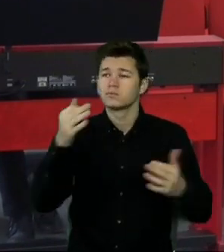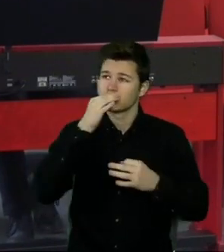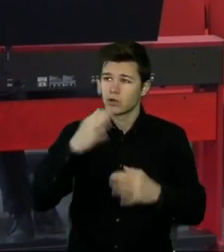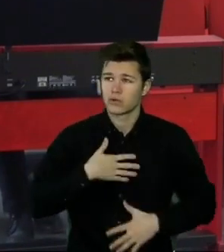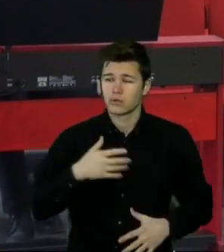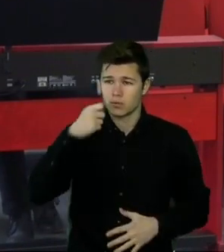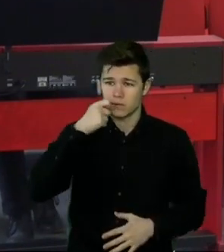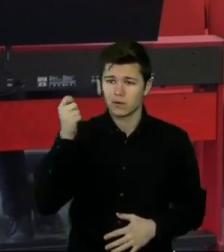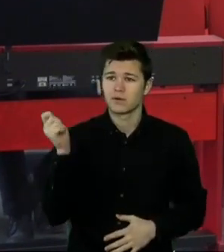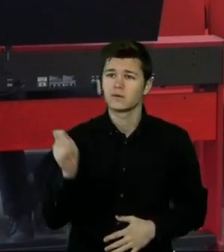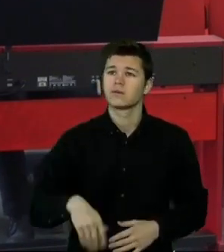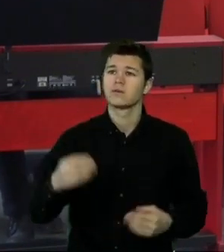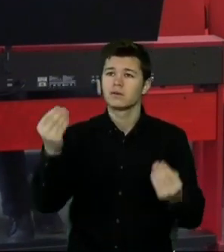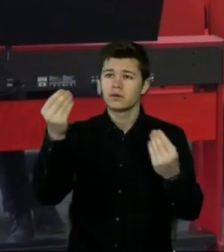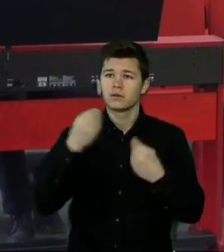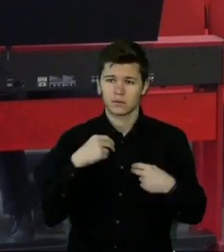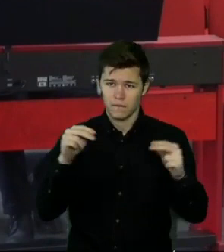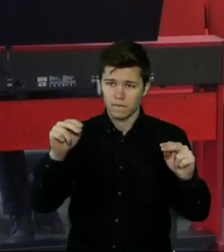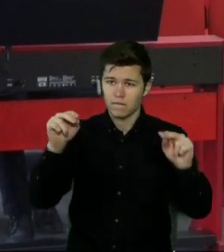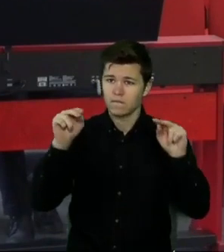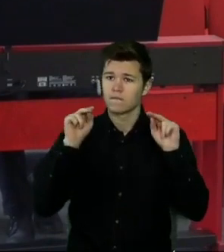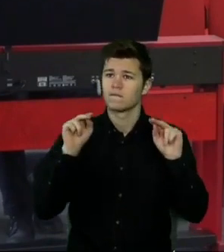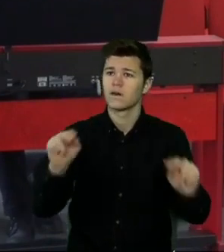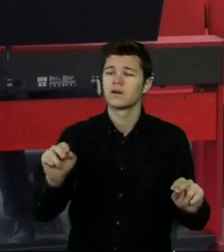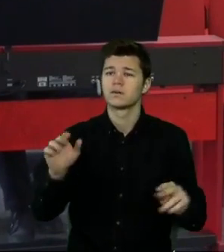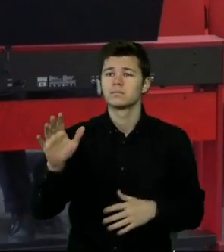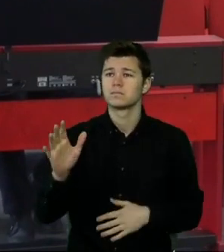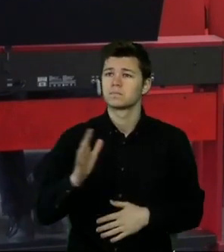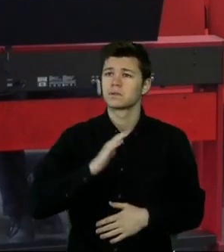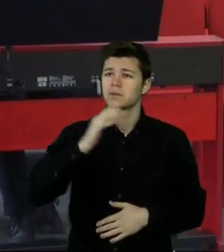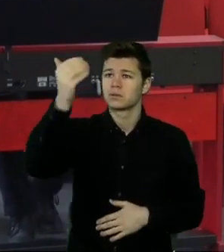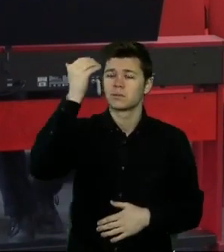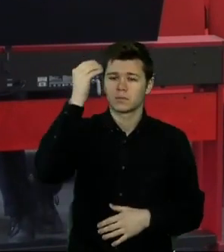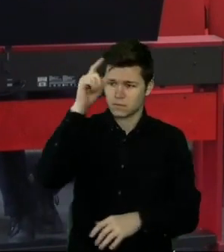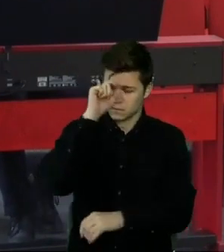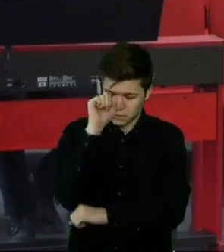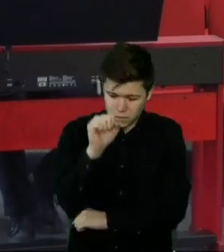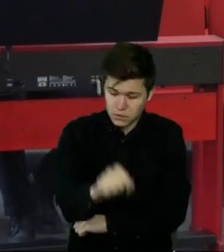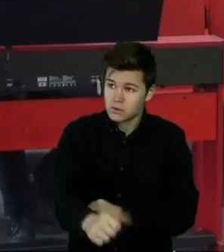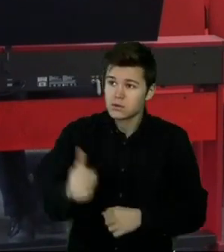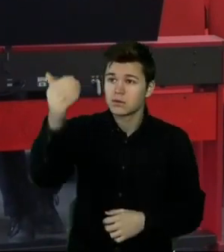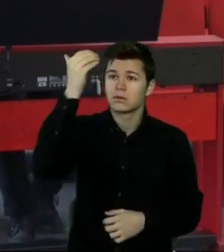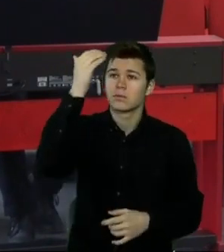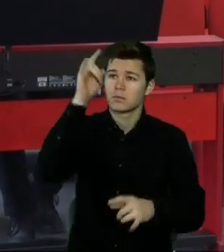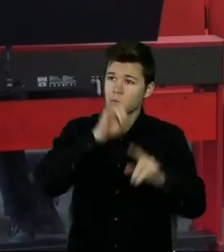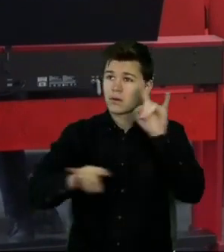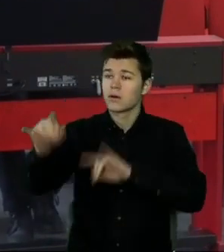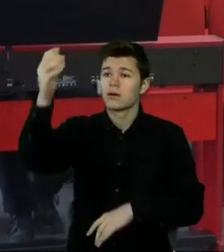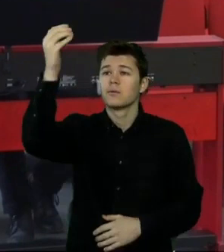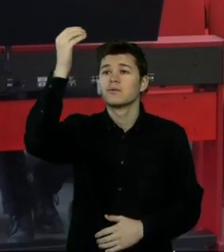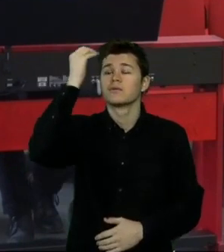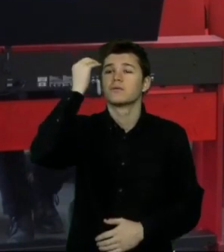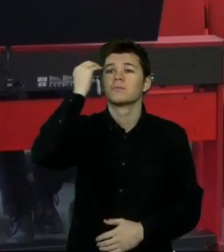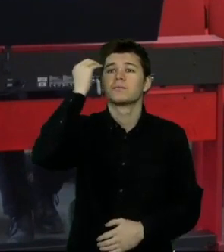Україну, вірність нам дай на родину. Низько схиляємось, тебе благаєм,